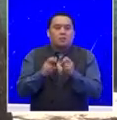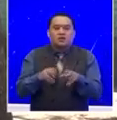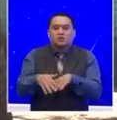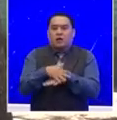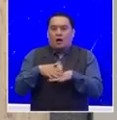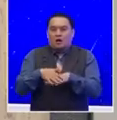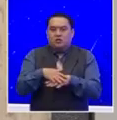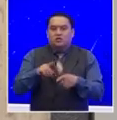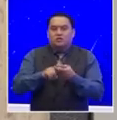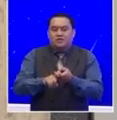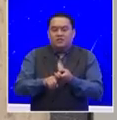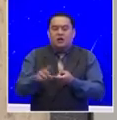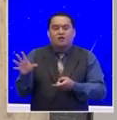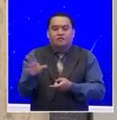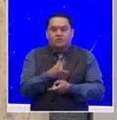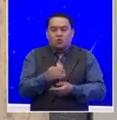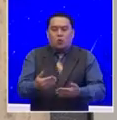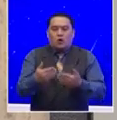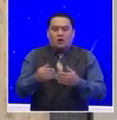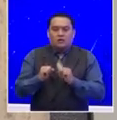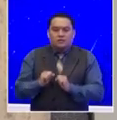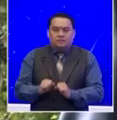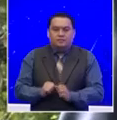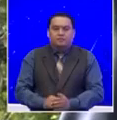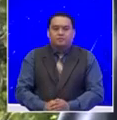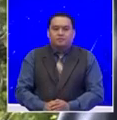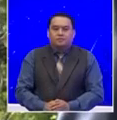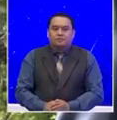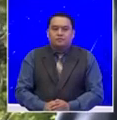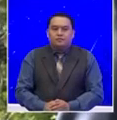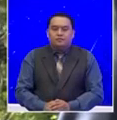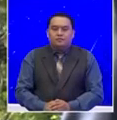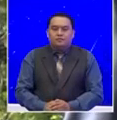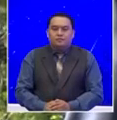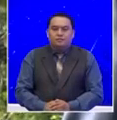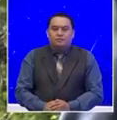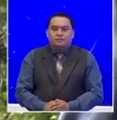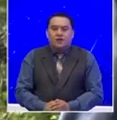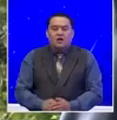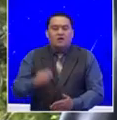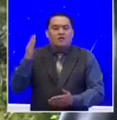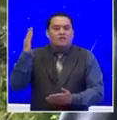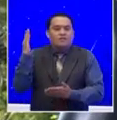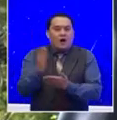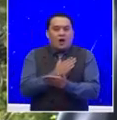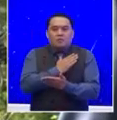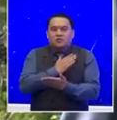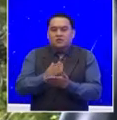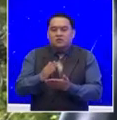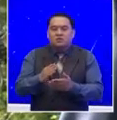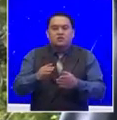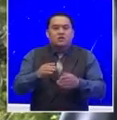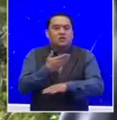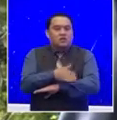население и свести к нулю все возможные контакты. Дело в том, что Вообще нельзя находиться ни детям,